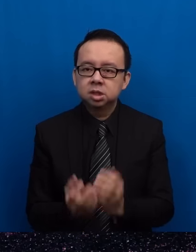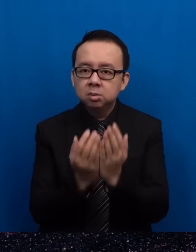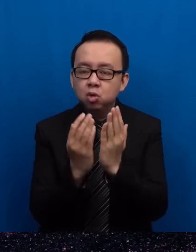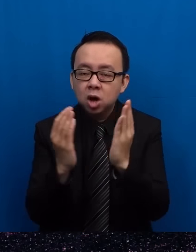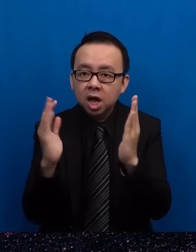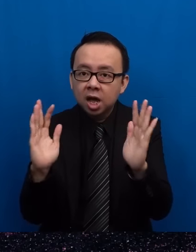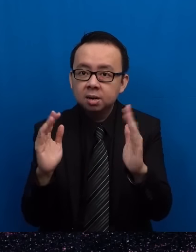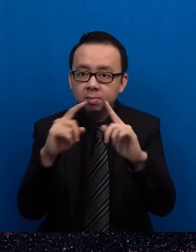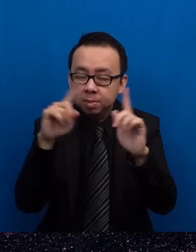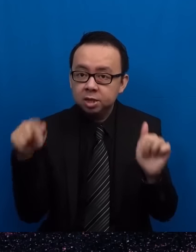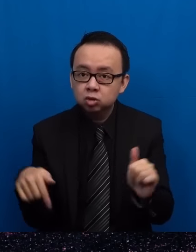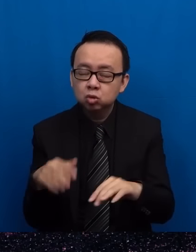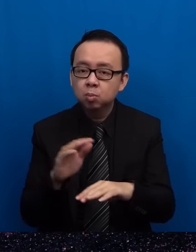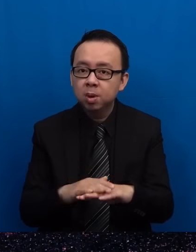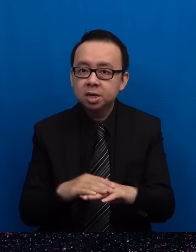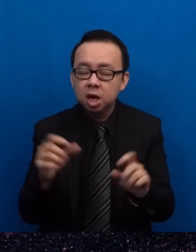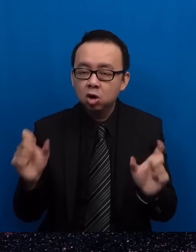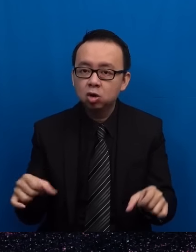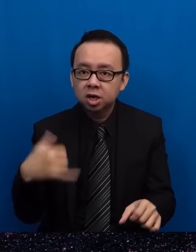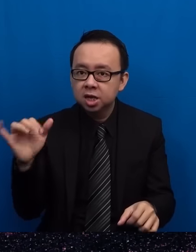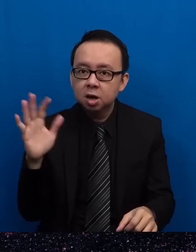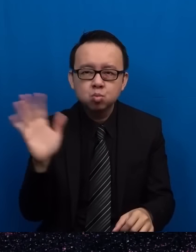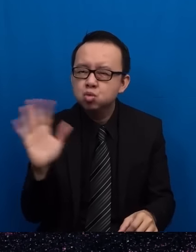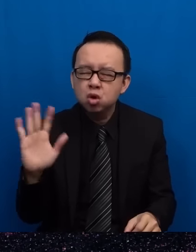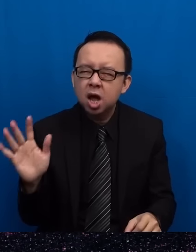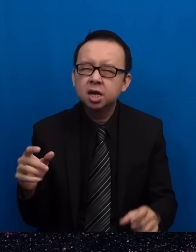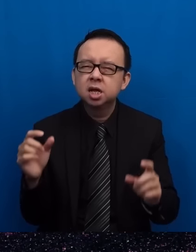non-Yahudi. Injil dan Roh Kudus pun dicurahkan.